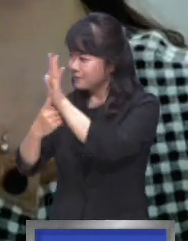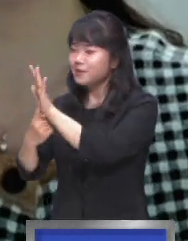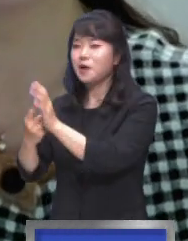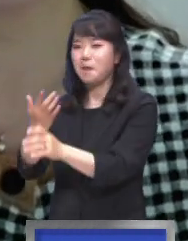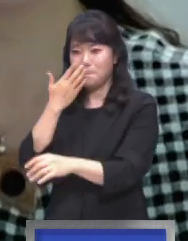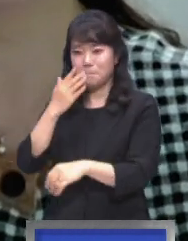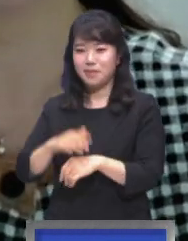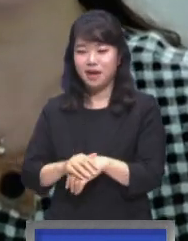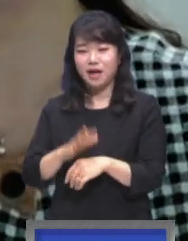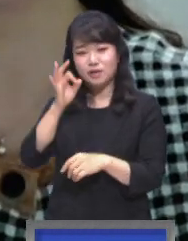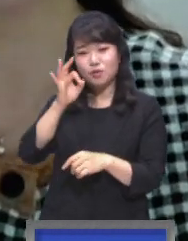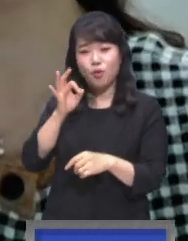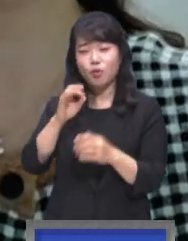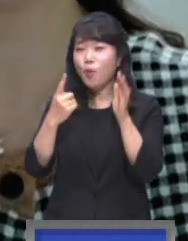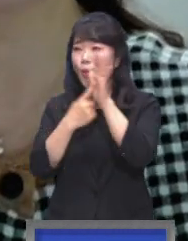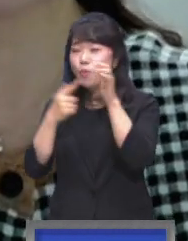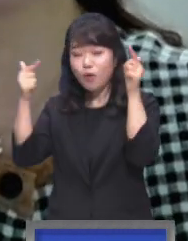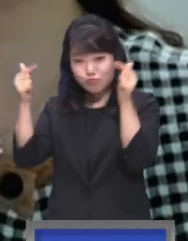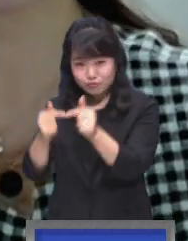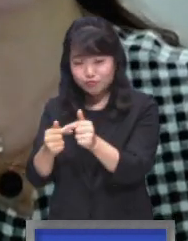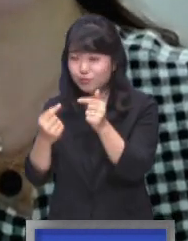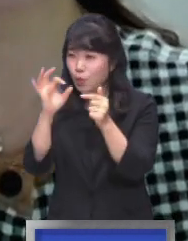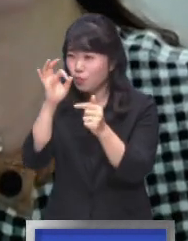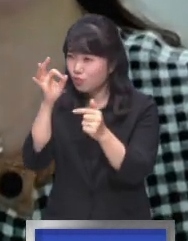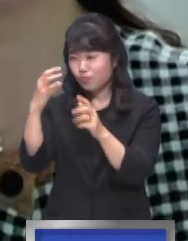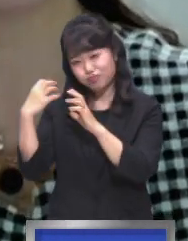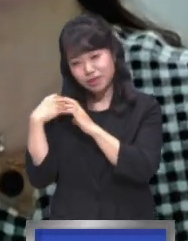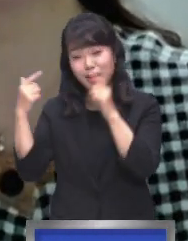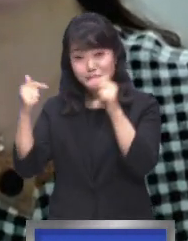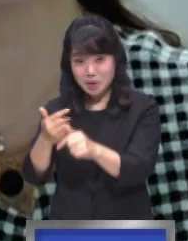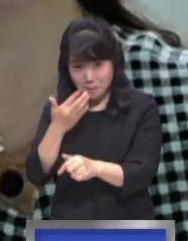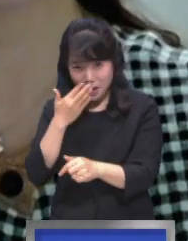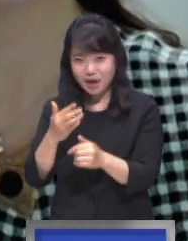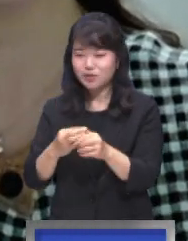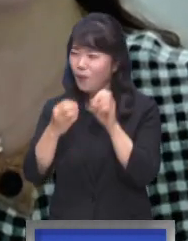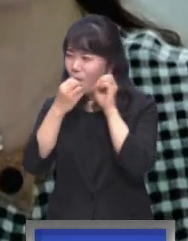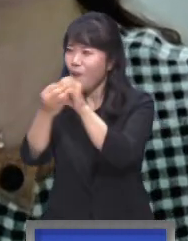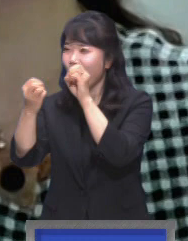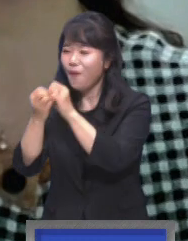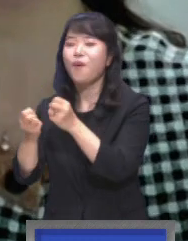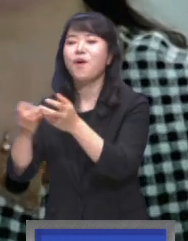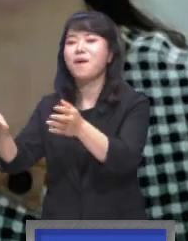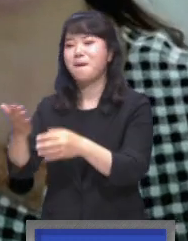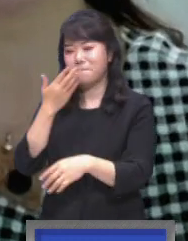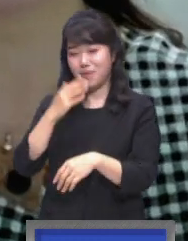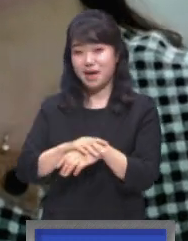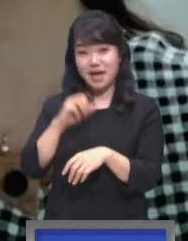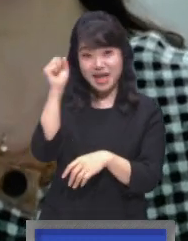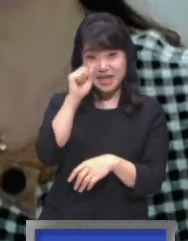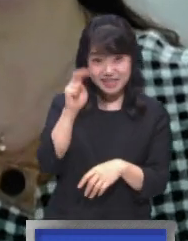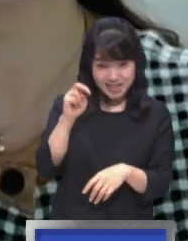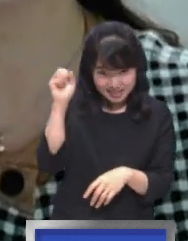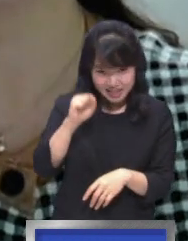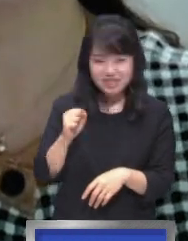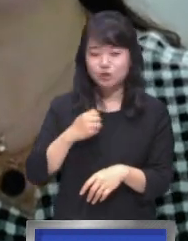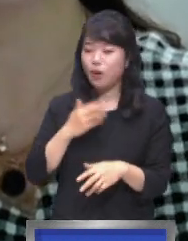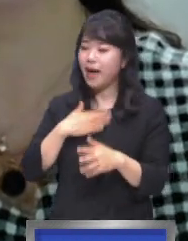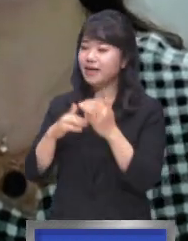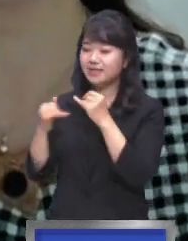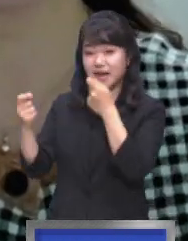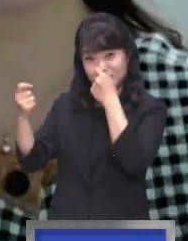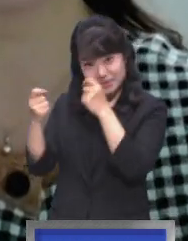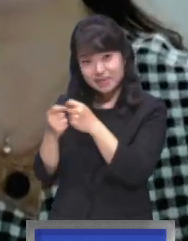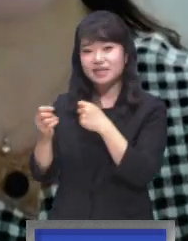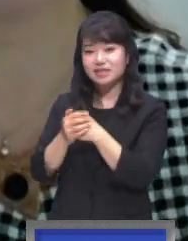홍보 비용을 줄이면서 사람들에게 알리는 효과가 있을 수 있는데요. 소셜미디어나 지인들을